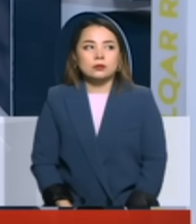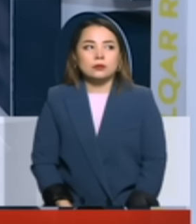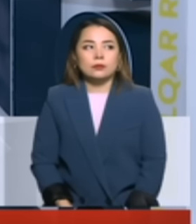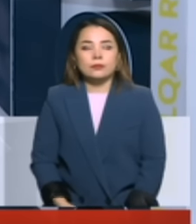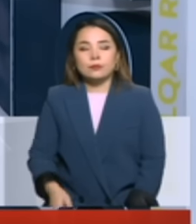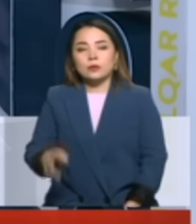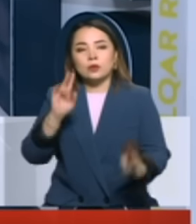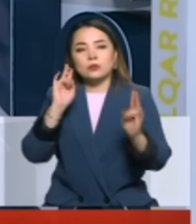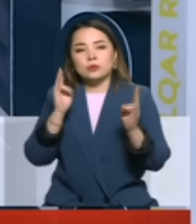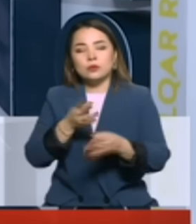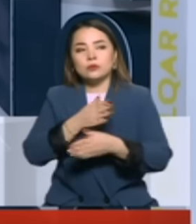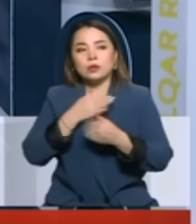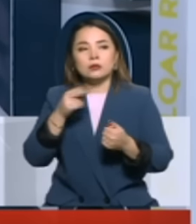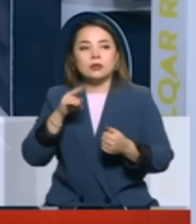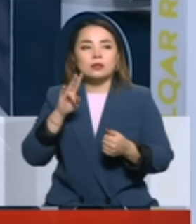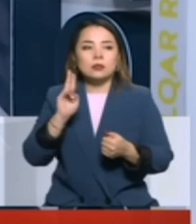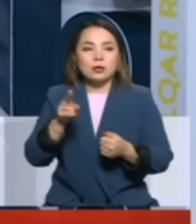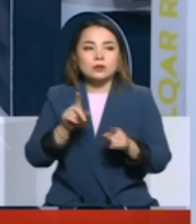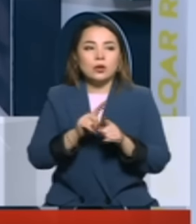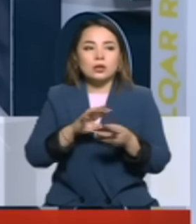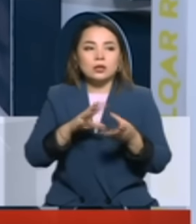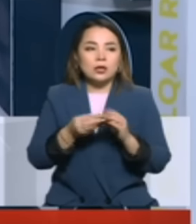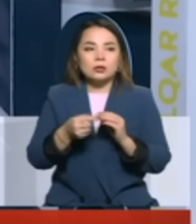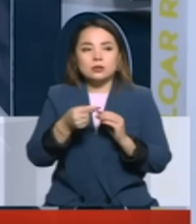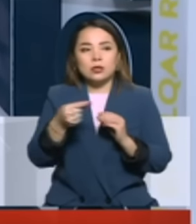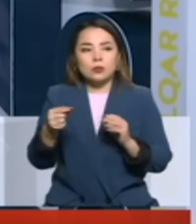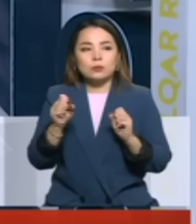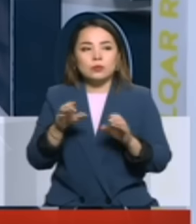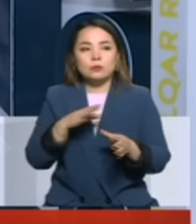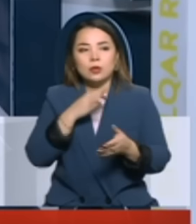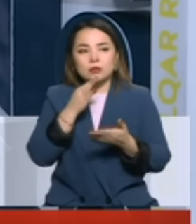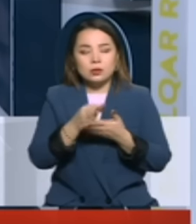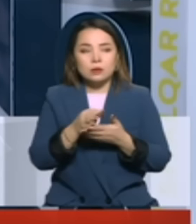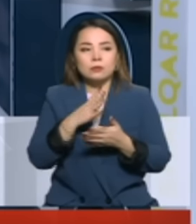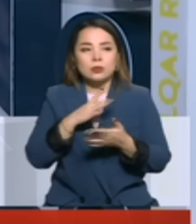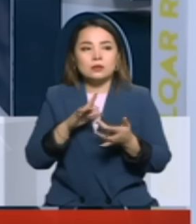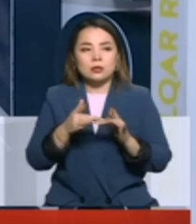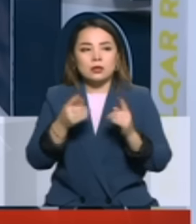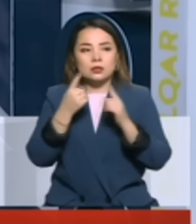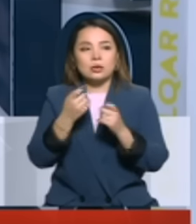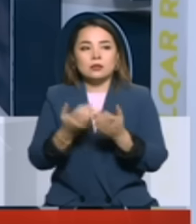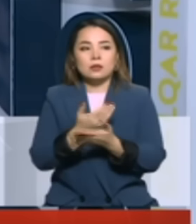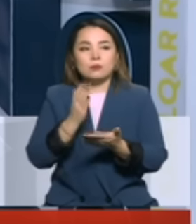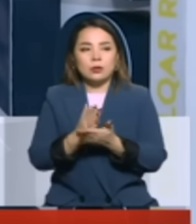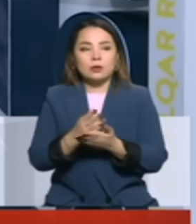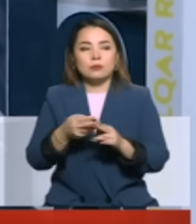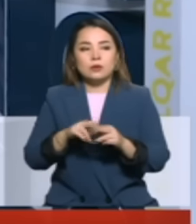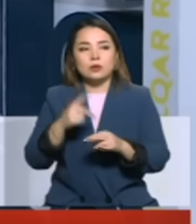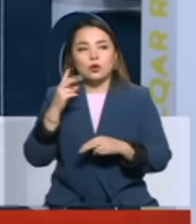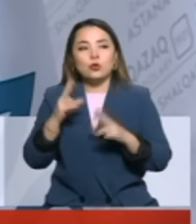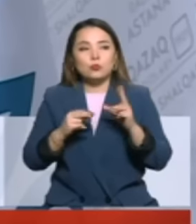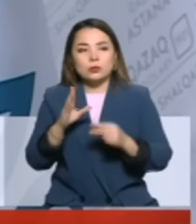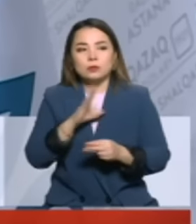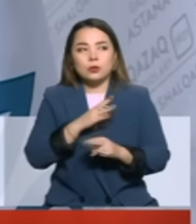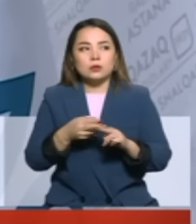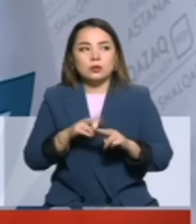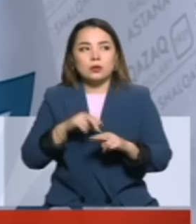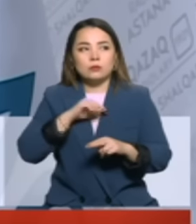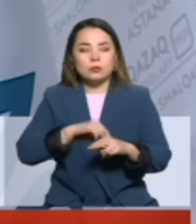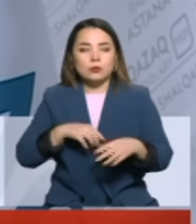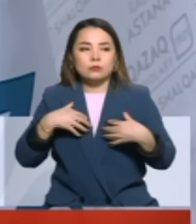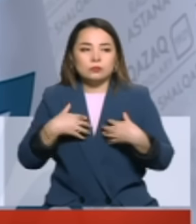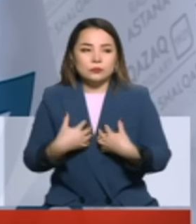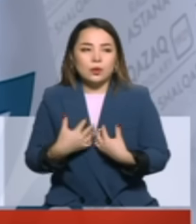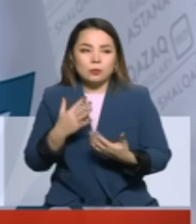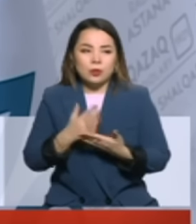Елді дүрліктірмеймін деп, ДНК сараптамасы нәтижесі теріс болып шығу мүмкін екенін желді айтқанмын. Алайда бір үміт болды. Дәл қазір көңілім босап